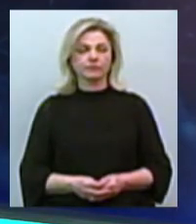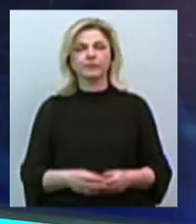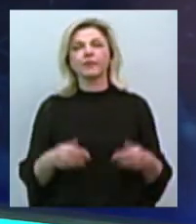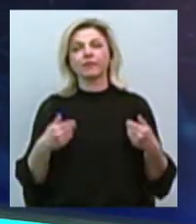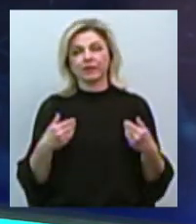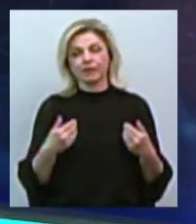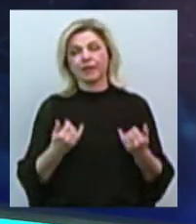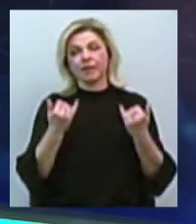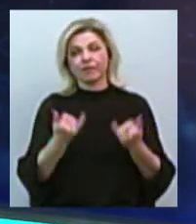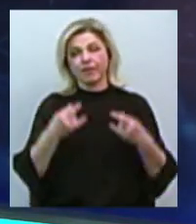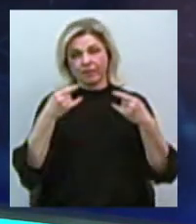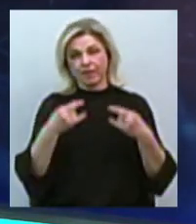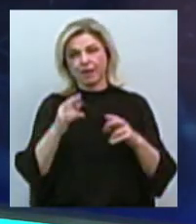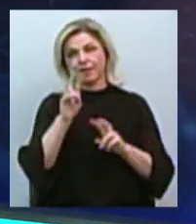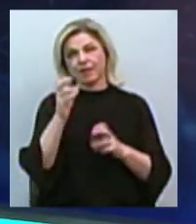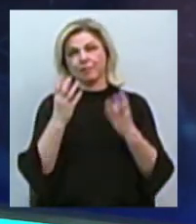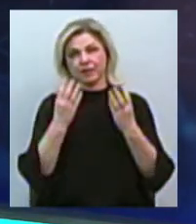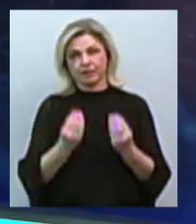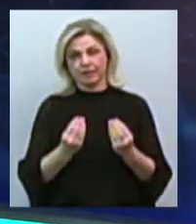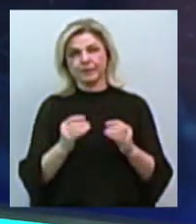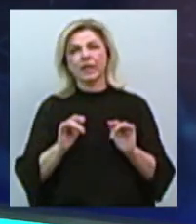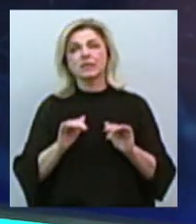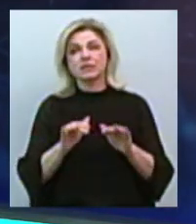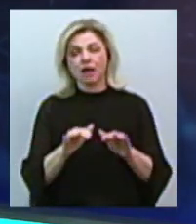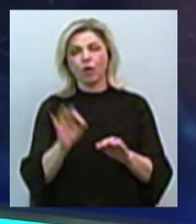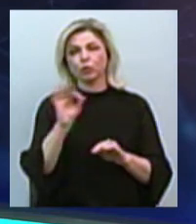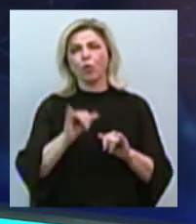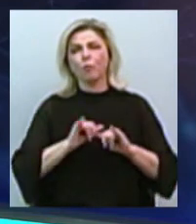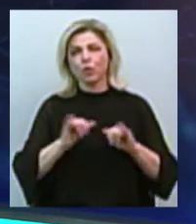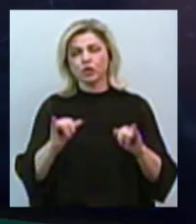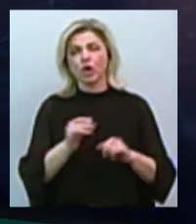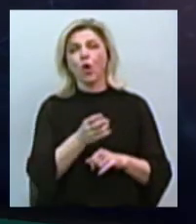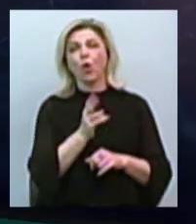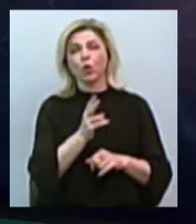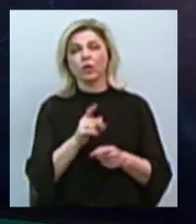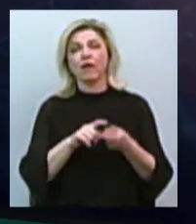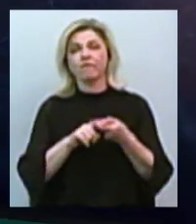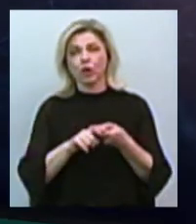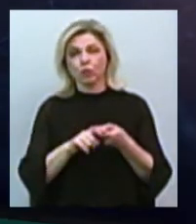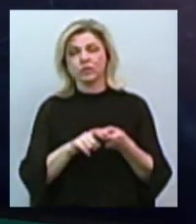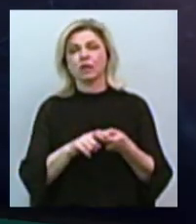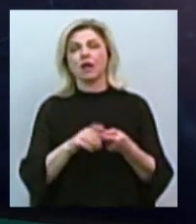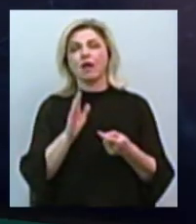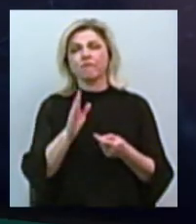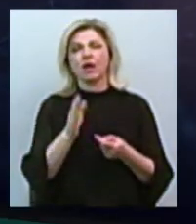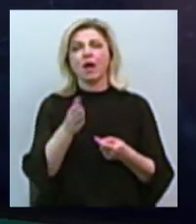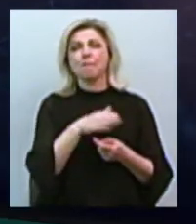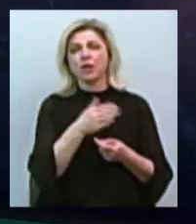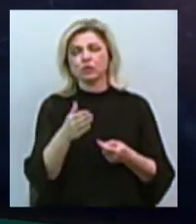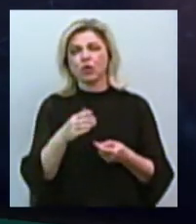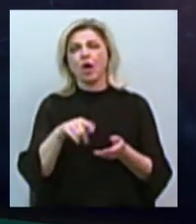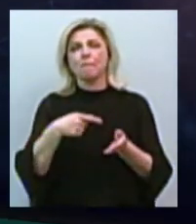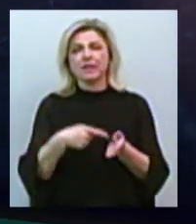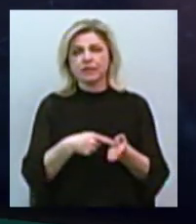Вітаю в прямому ефірі «Тема дня». Заходи з протидії поширенню коронавірусу, призупинення міжміських та міжобласних